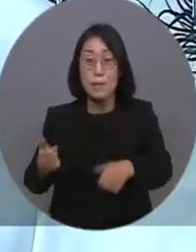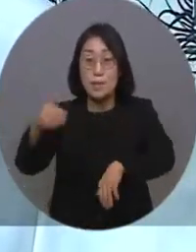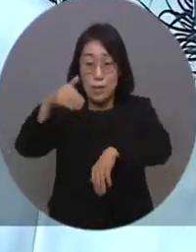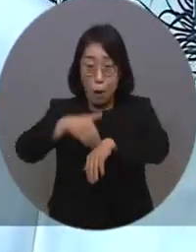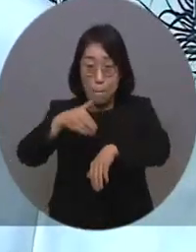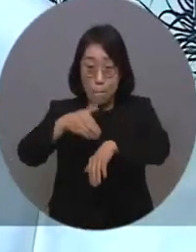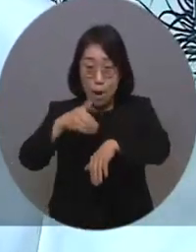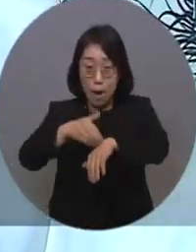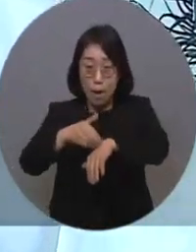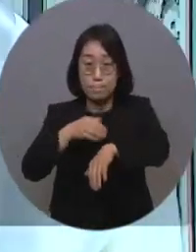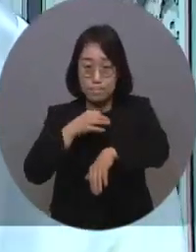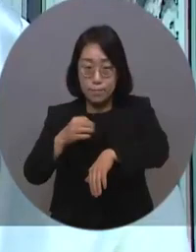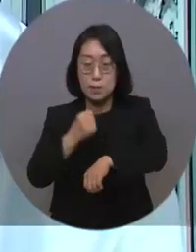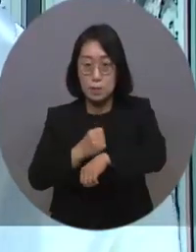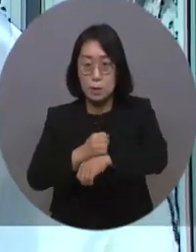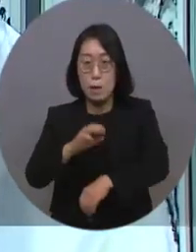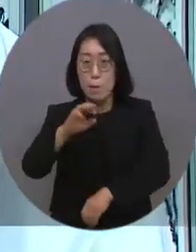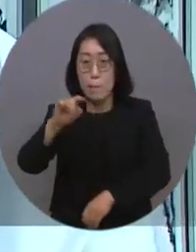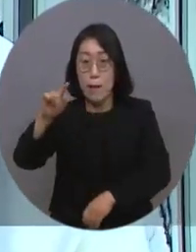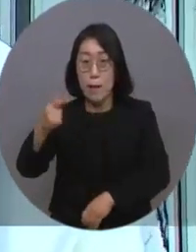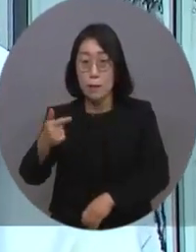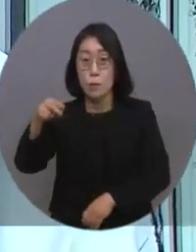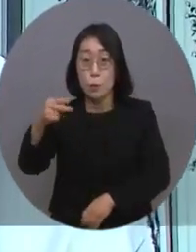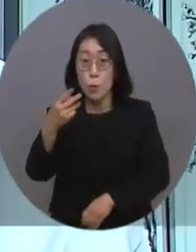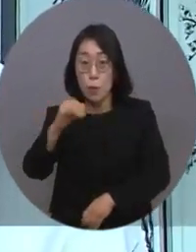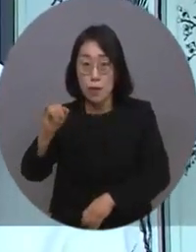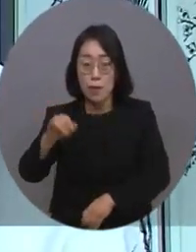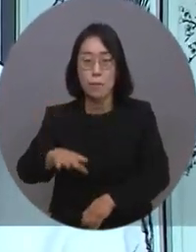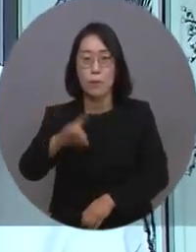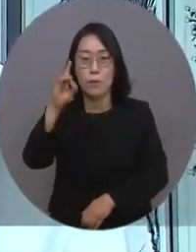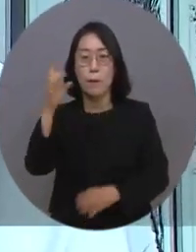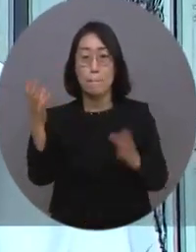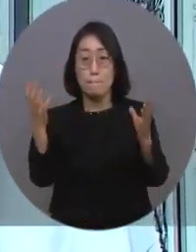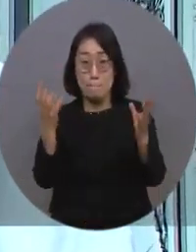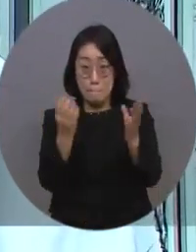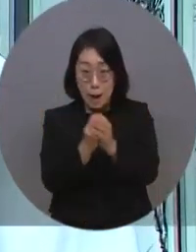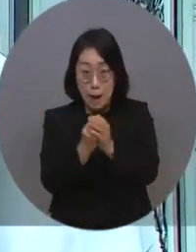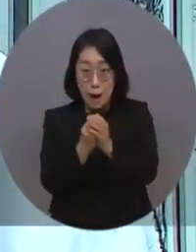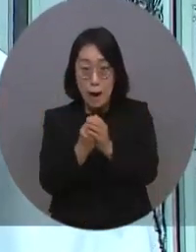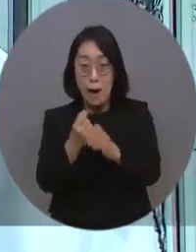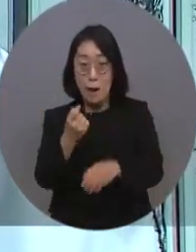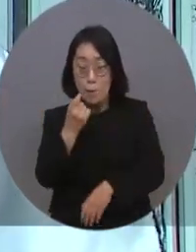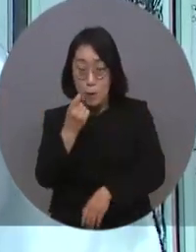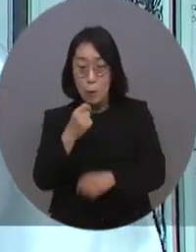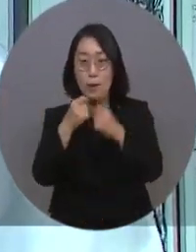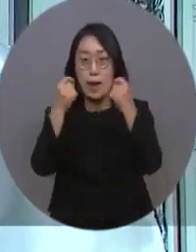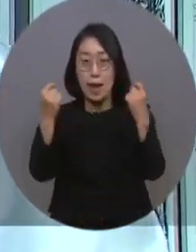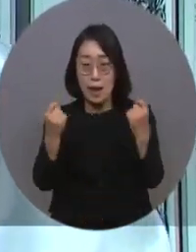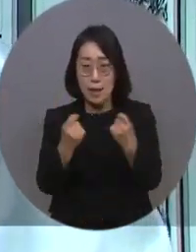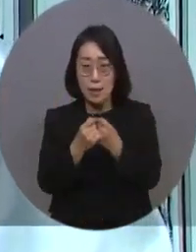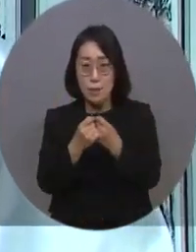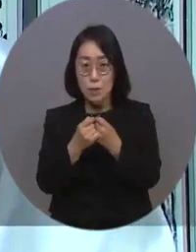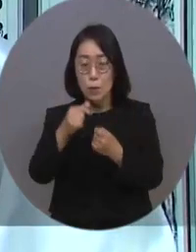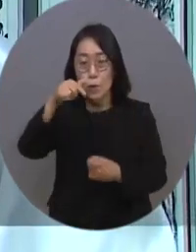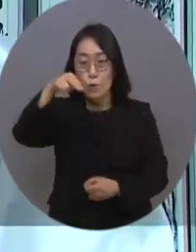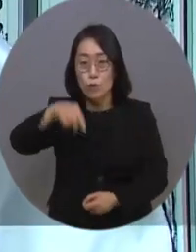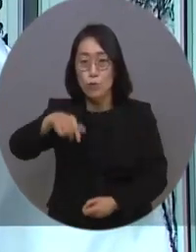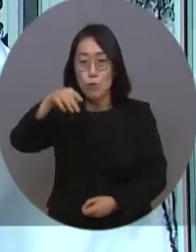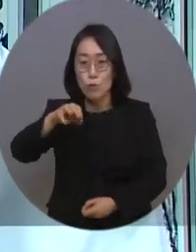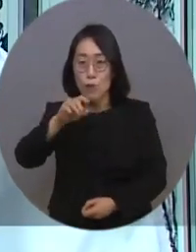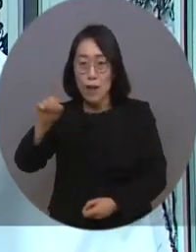더 연마하겠습니다. 우리 판소리를 제대로 하고 저 개인적으로 수군가도